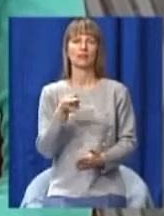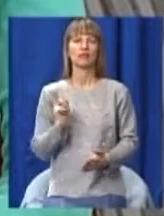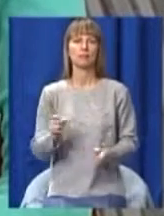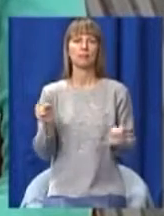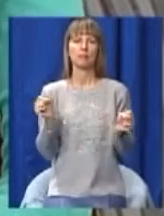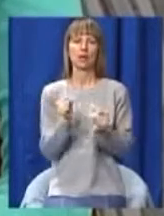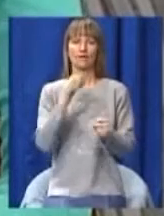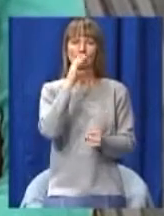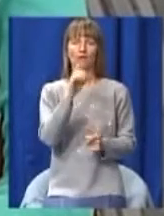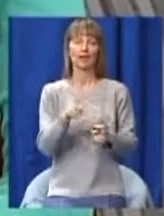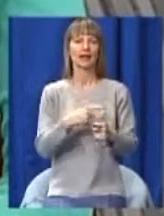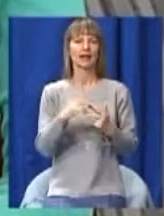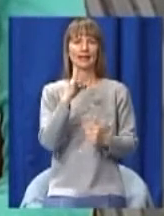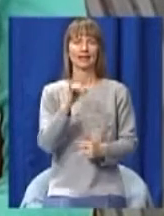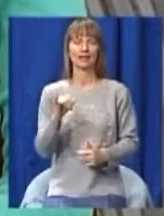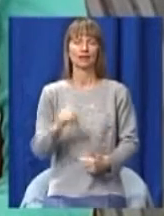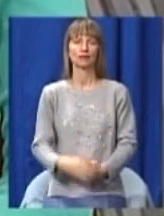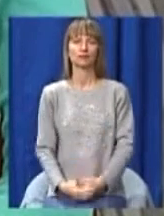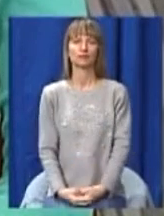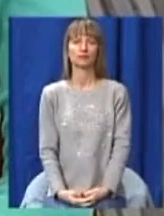насправді, мерзнуть вовки чи не мерзнуть.